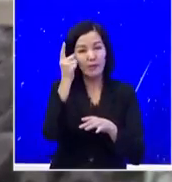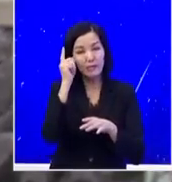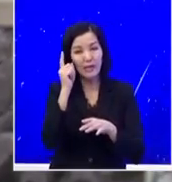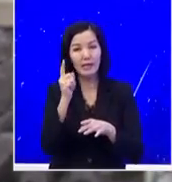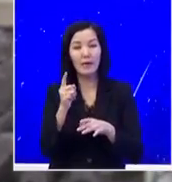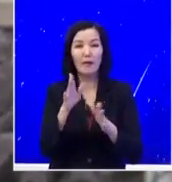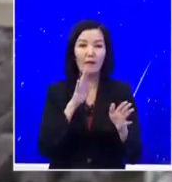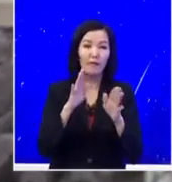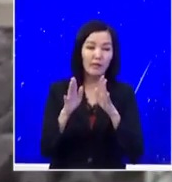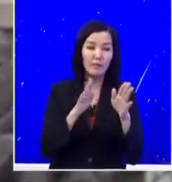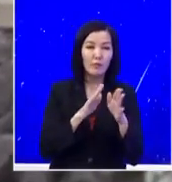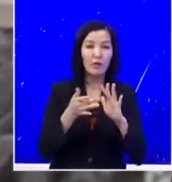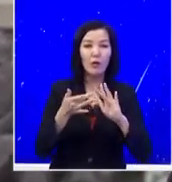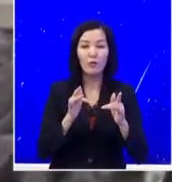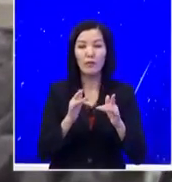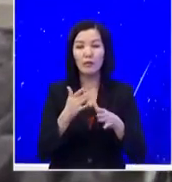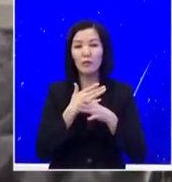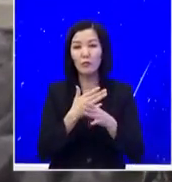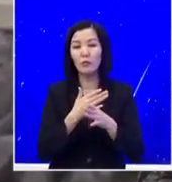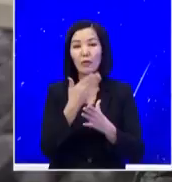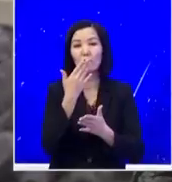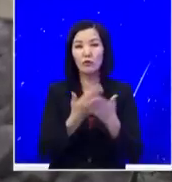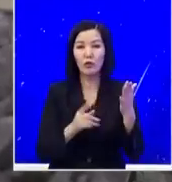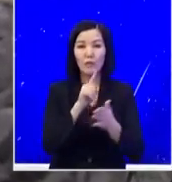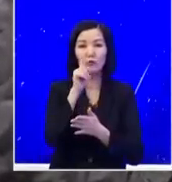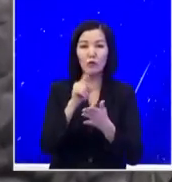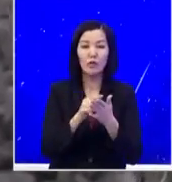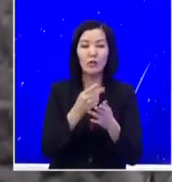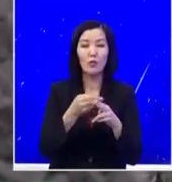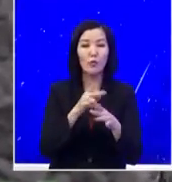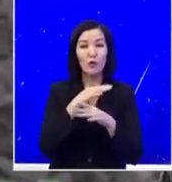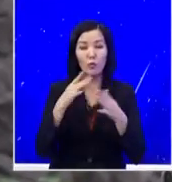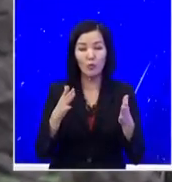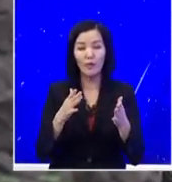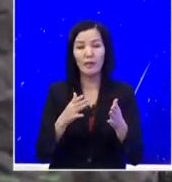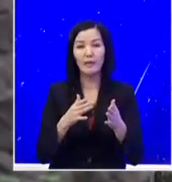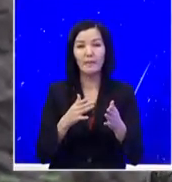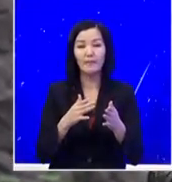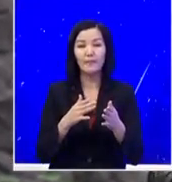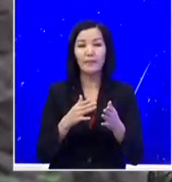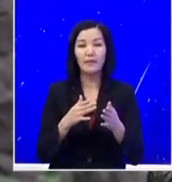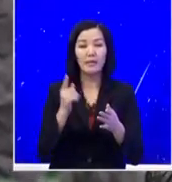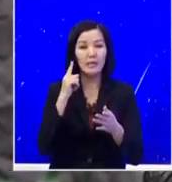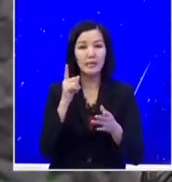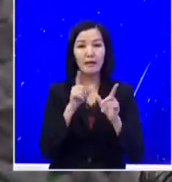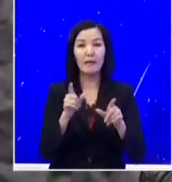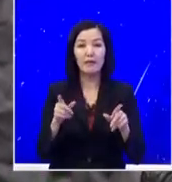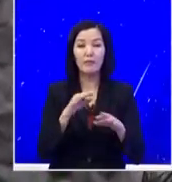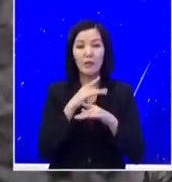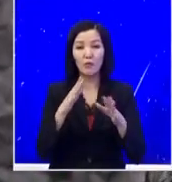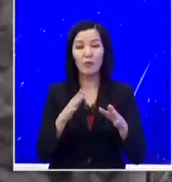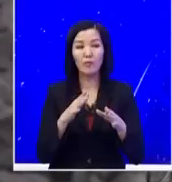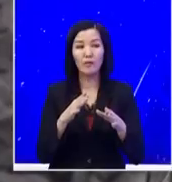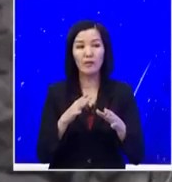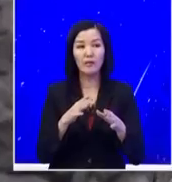арқылы, Фейсбуктар арқылы өте көп таралғандықтан сұранушылар да өте көп болып жатыр. Құлақтанған адамдар көп, райондардан өте